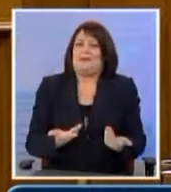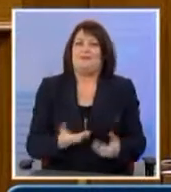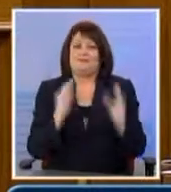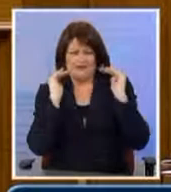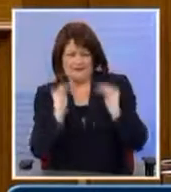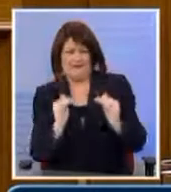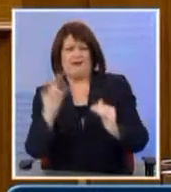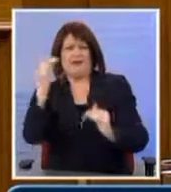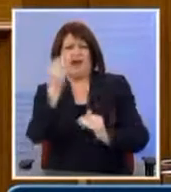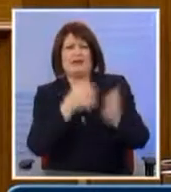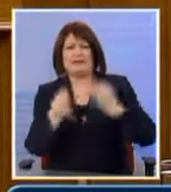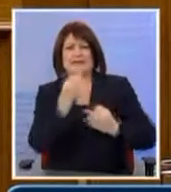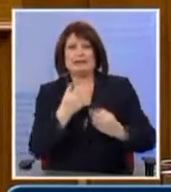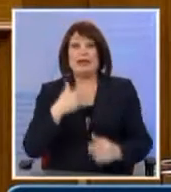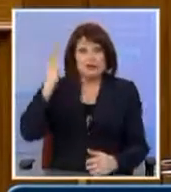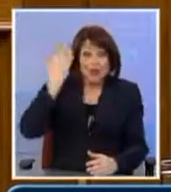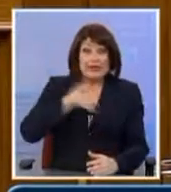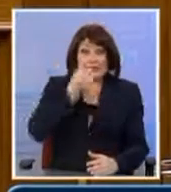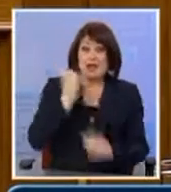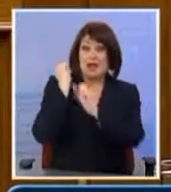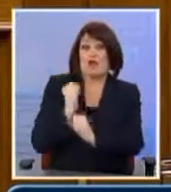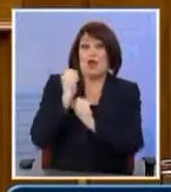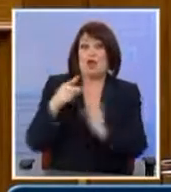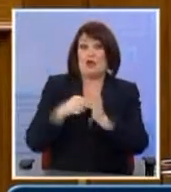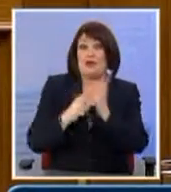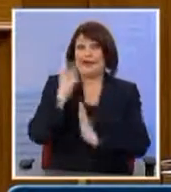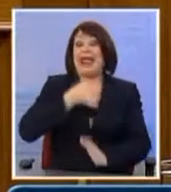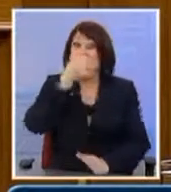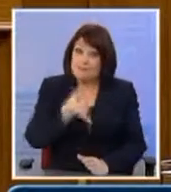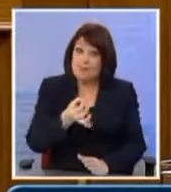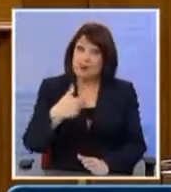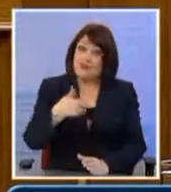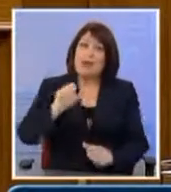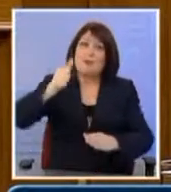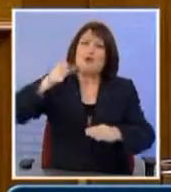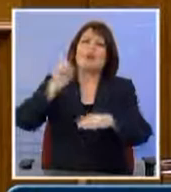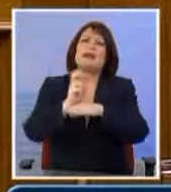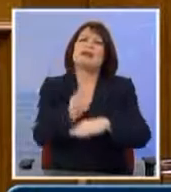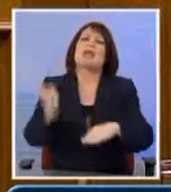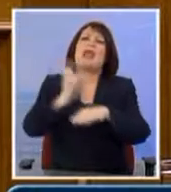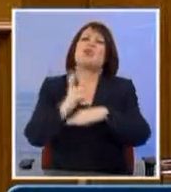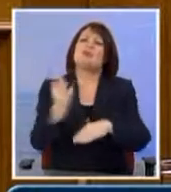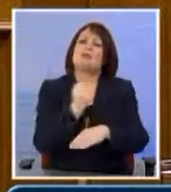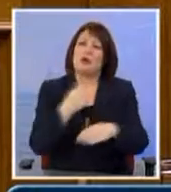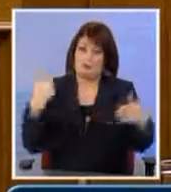φωνές που όταν πρόβλεψα για πρώτη φορά τον Ιανουάριο του 2013 ότι θα έχουμε πρωτογενές πλεόνασμα